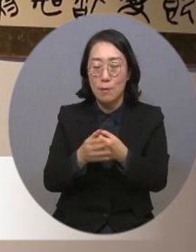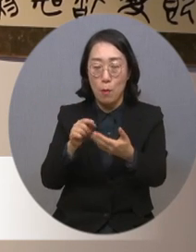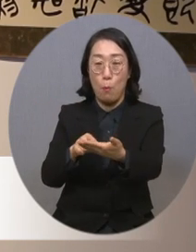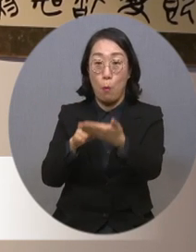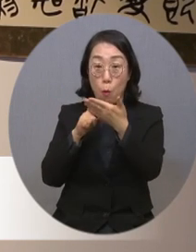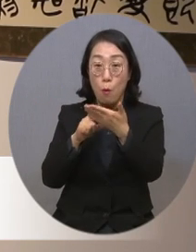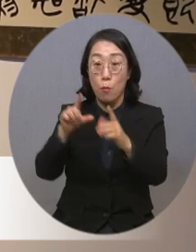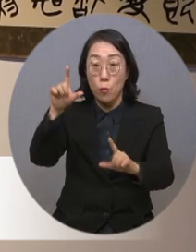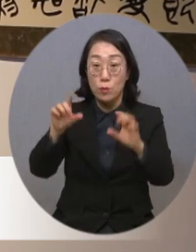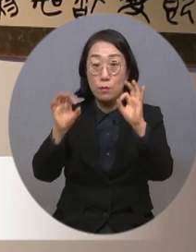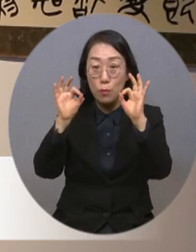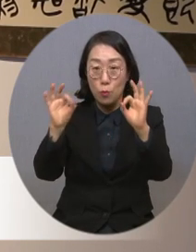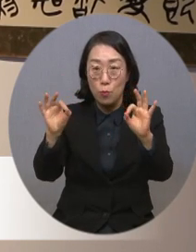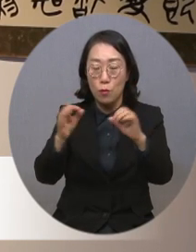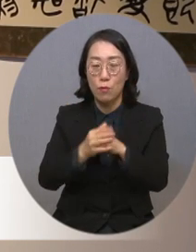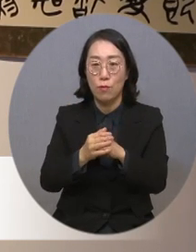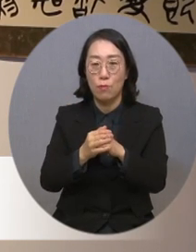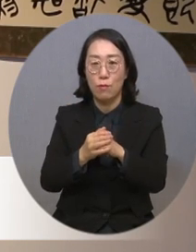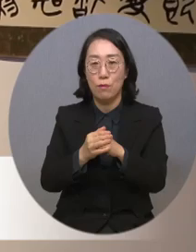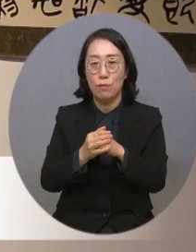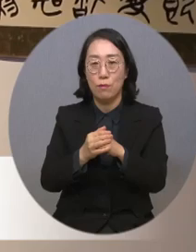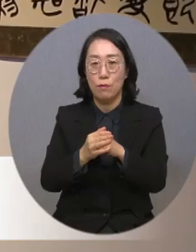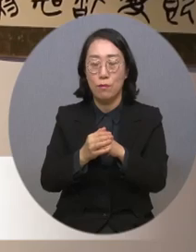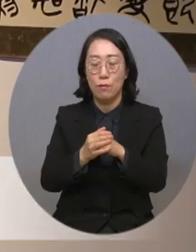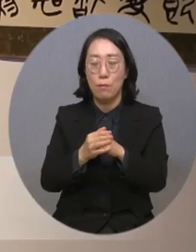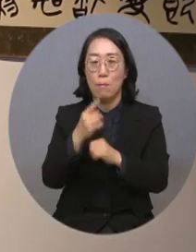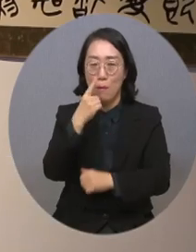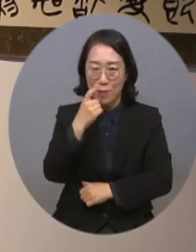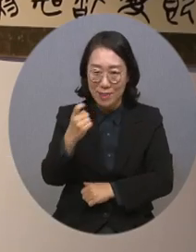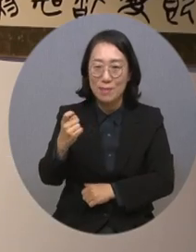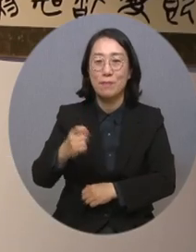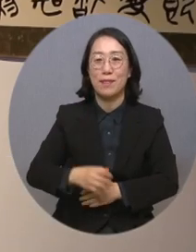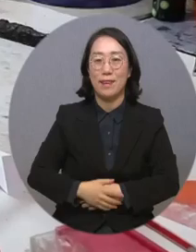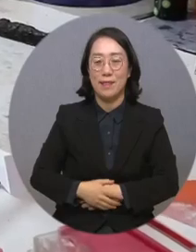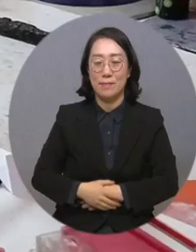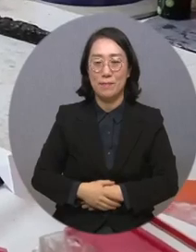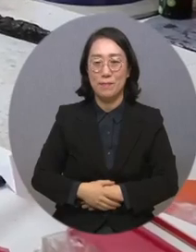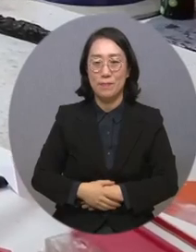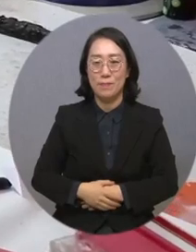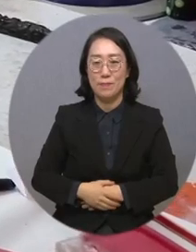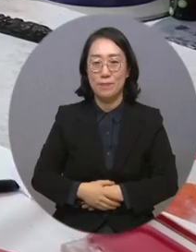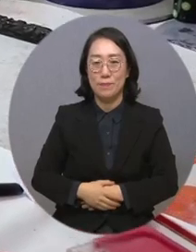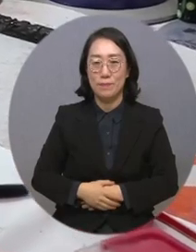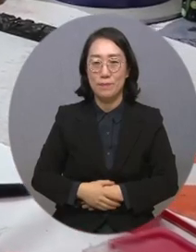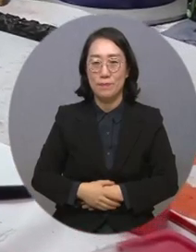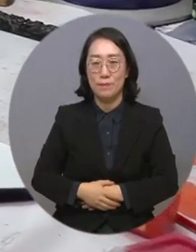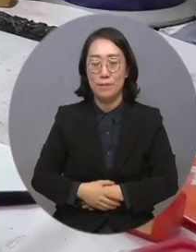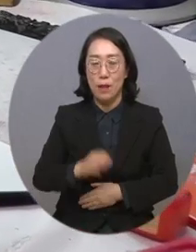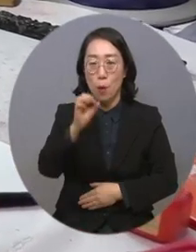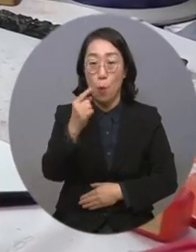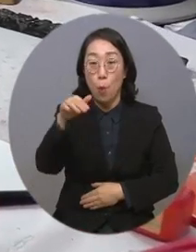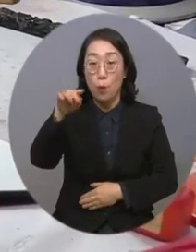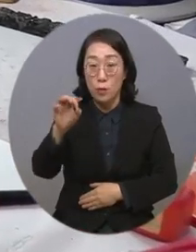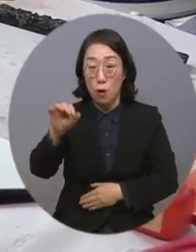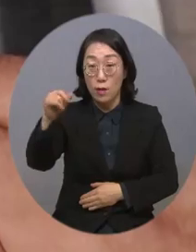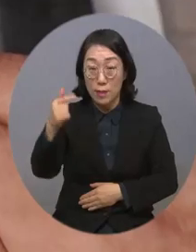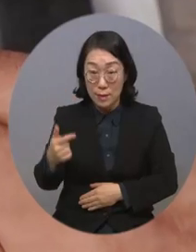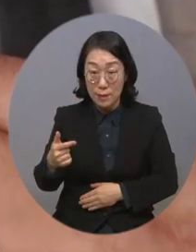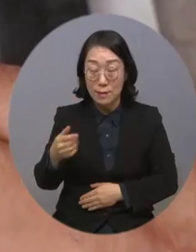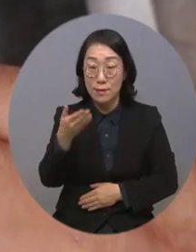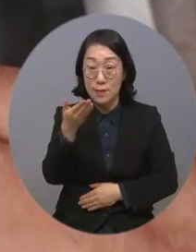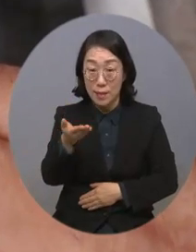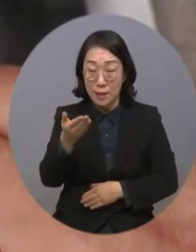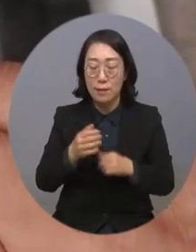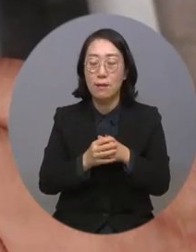나온 모습이 아주 매력적이고 좋습니다. 모전 오정근 작가는 한국